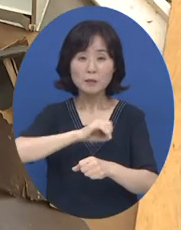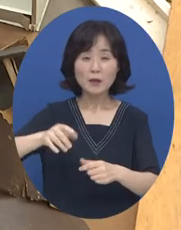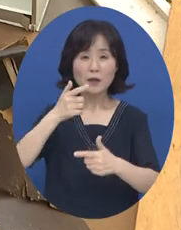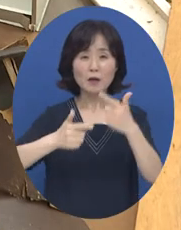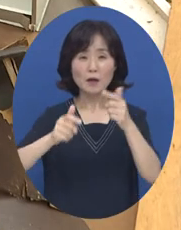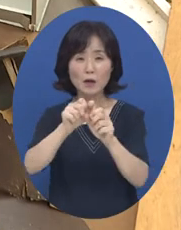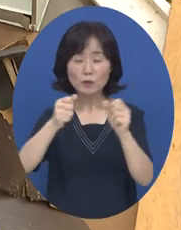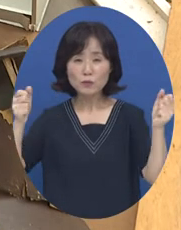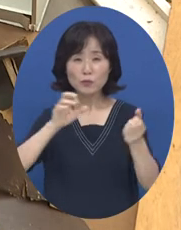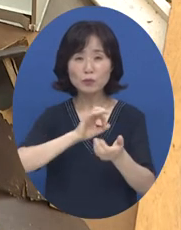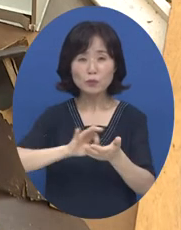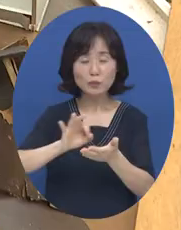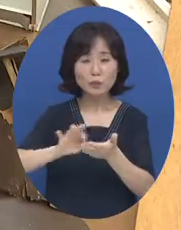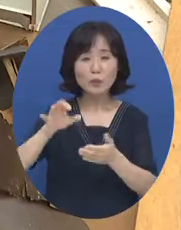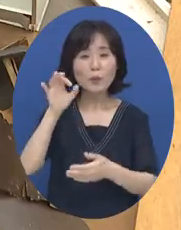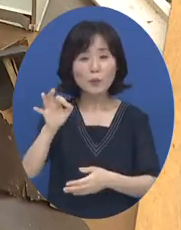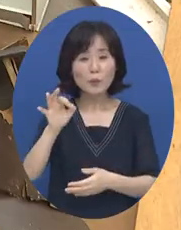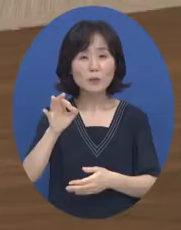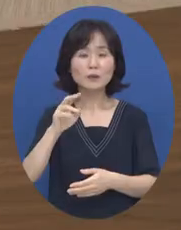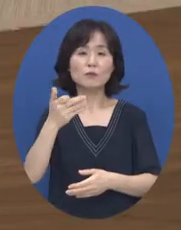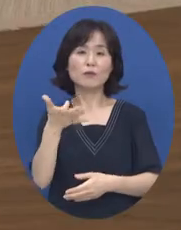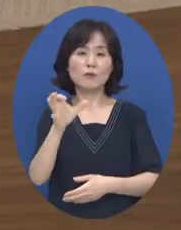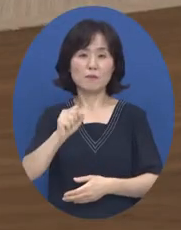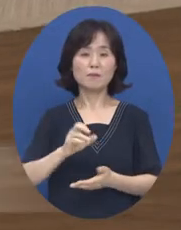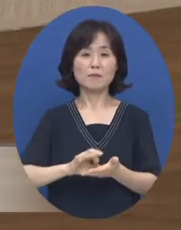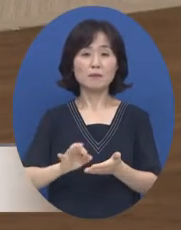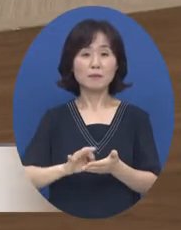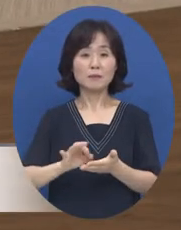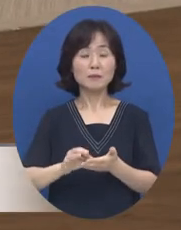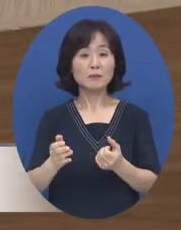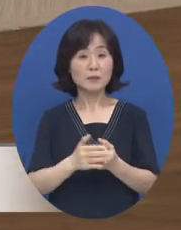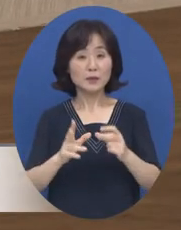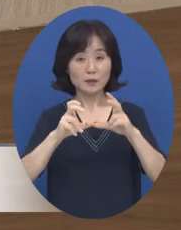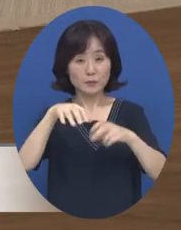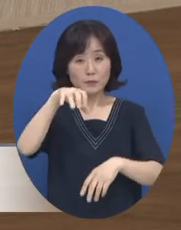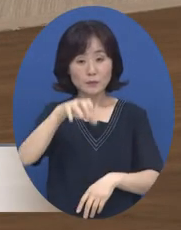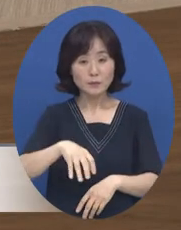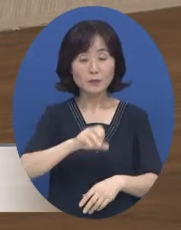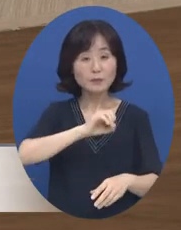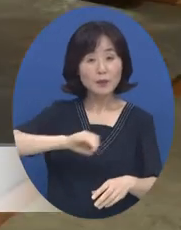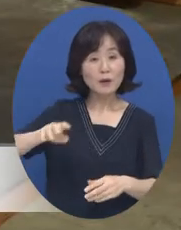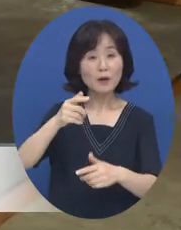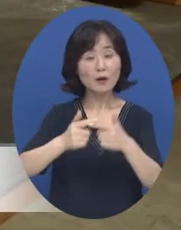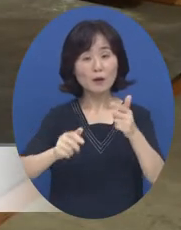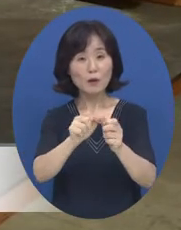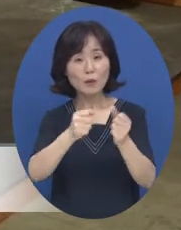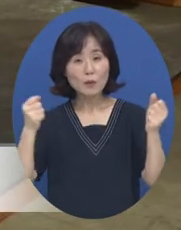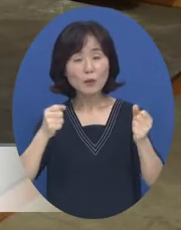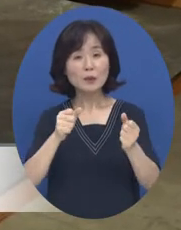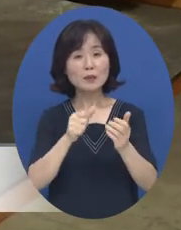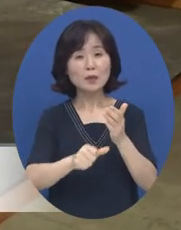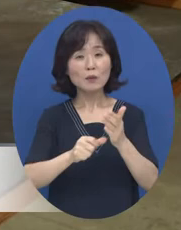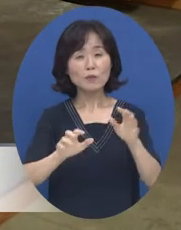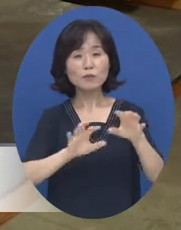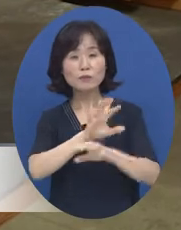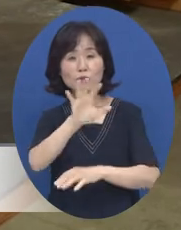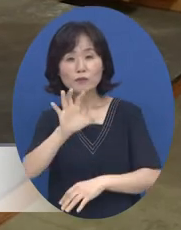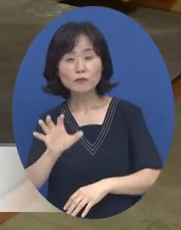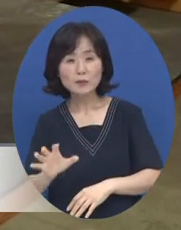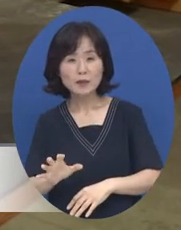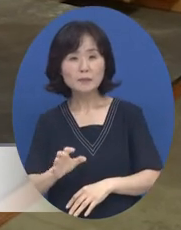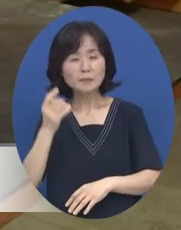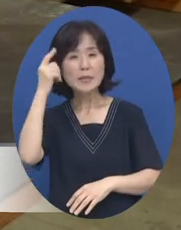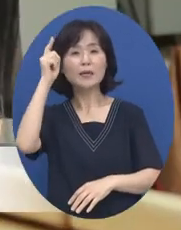비용이 19억이나 나갔습니다. 그래서 성남시는 폐가구로 자원순환을 접근해 아이디어를 짰고,